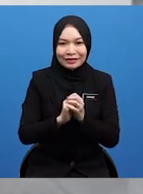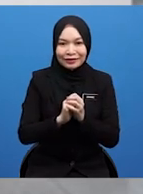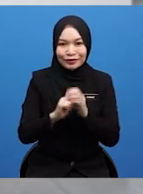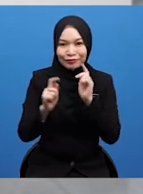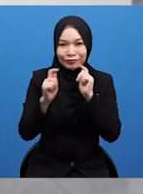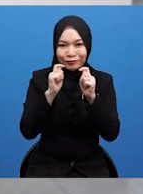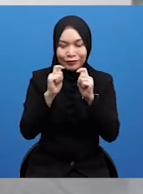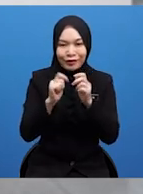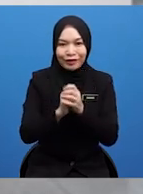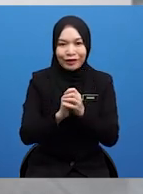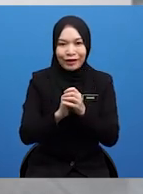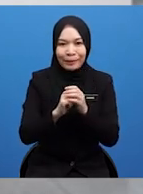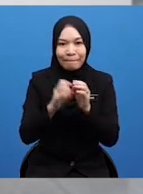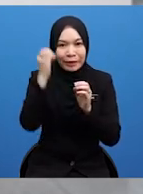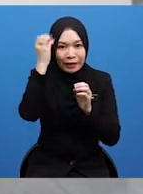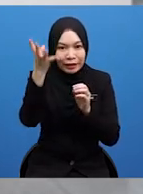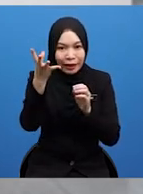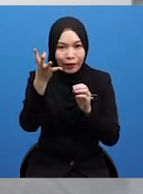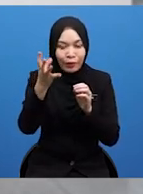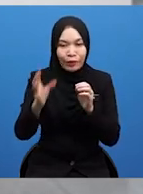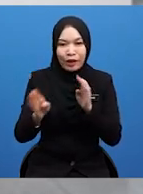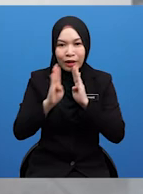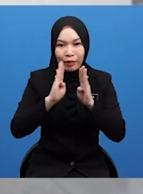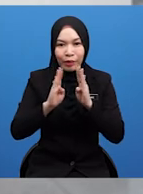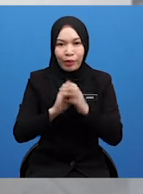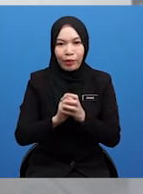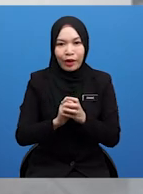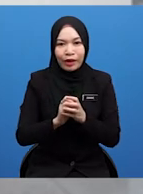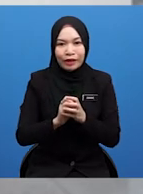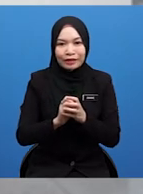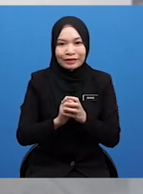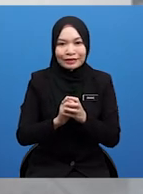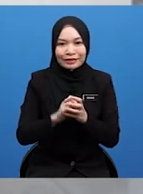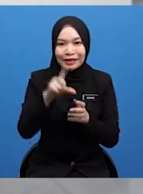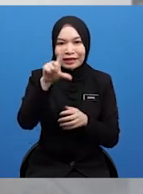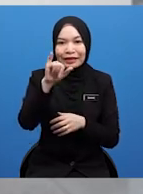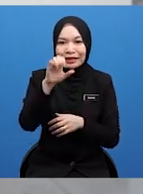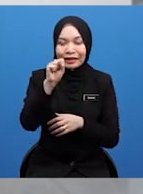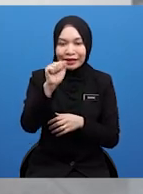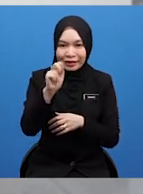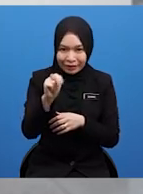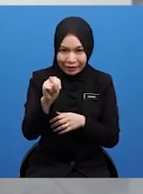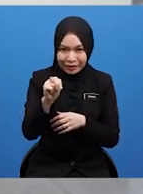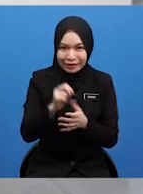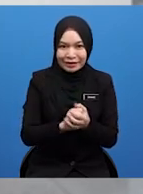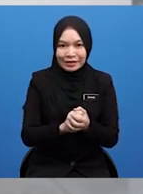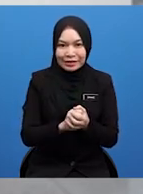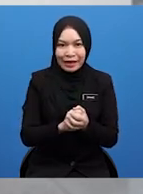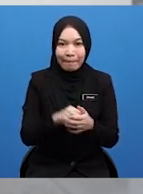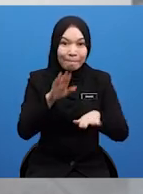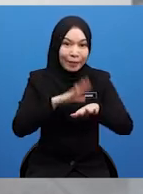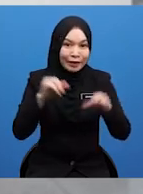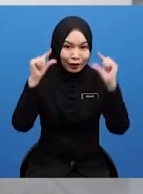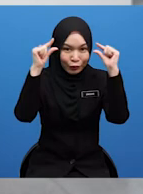mereka sampaikan produk karya mereka bagaimana mereka melakukan menga sampai berhasil kalian begitu indah kepada guru pembimbing mereka